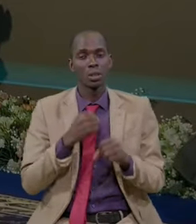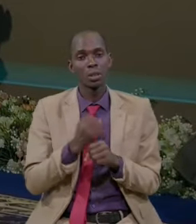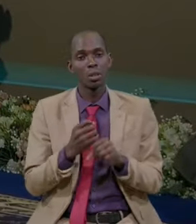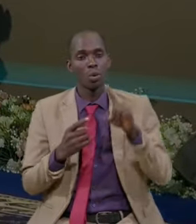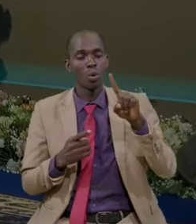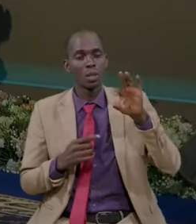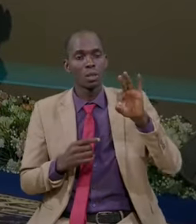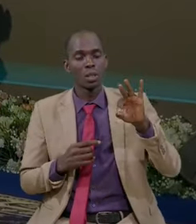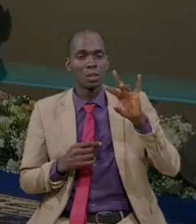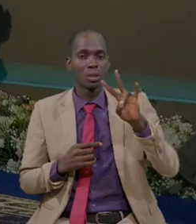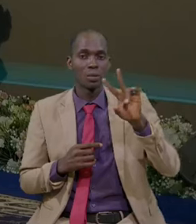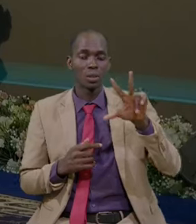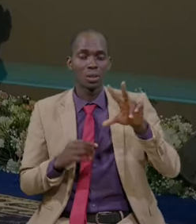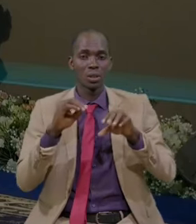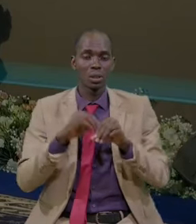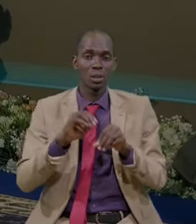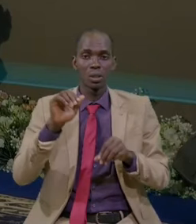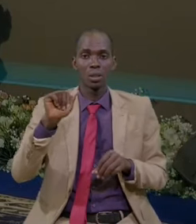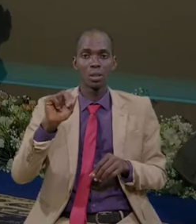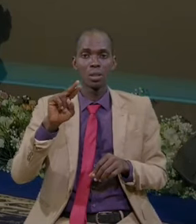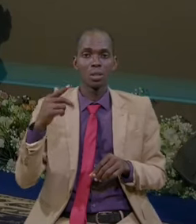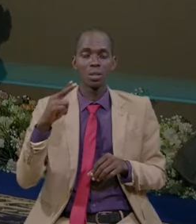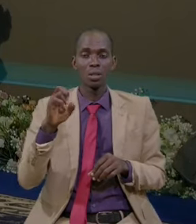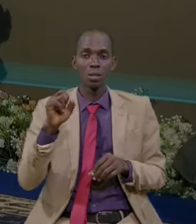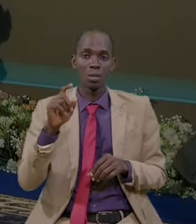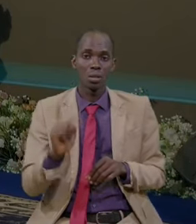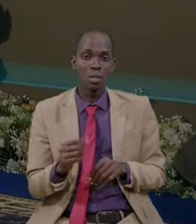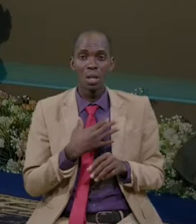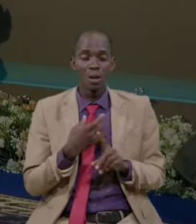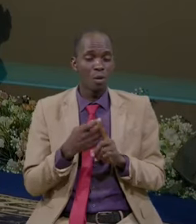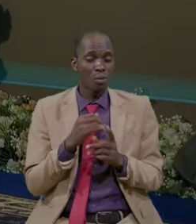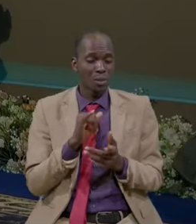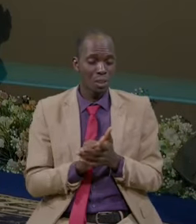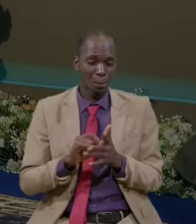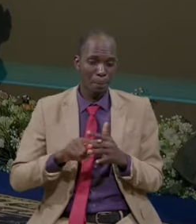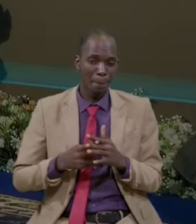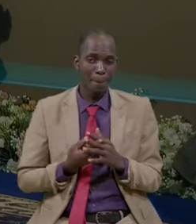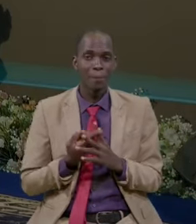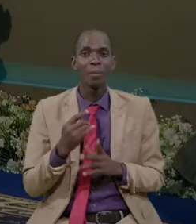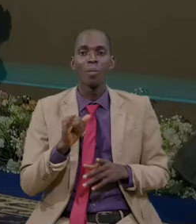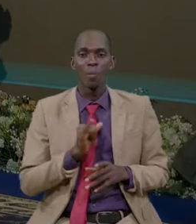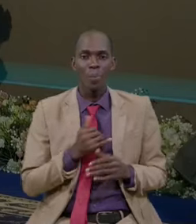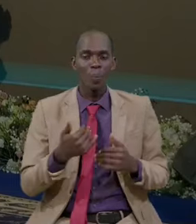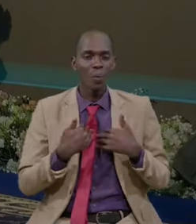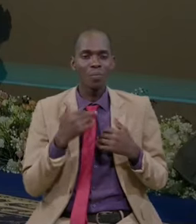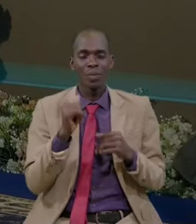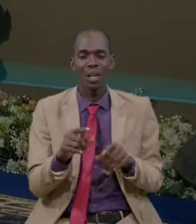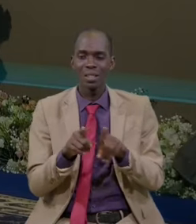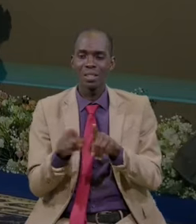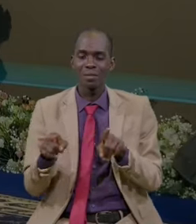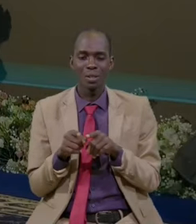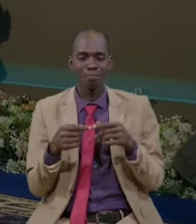août. Et depuis ce temps, il y a eu des voix contraires, ceux qui